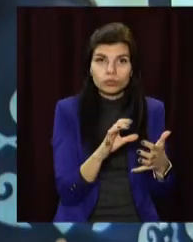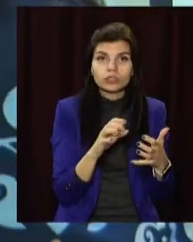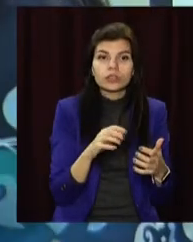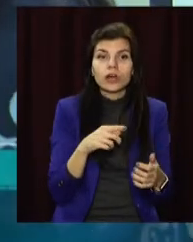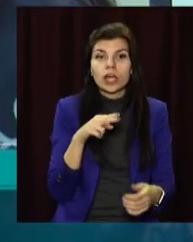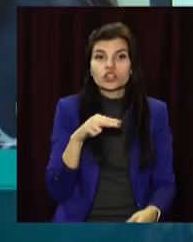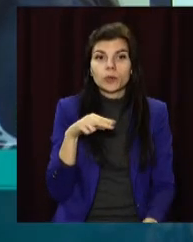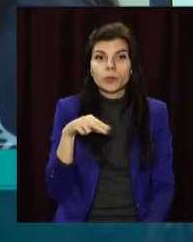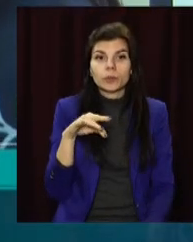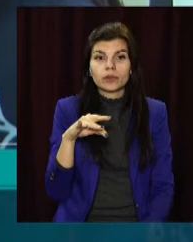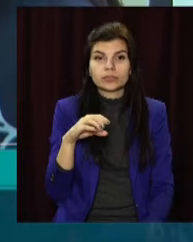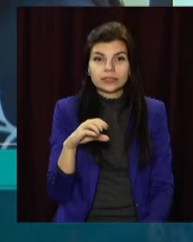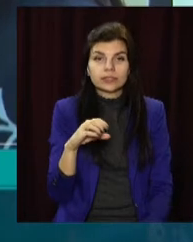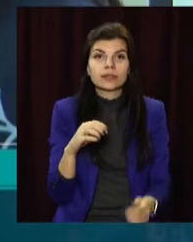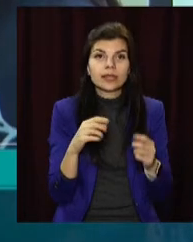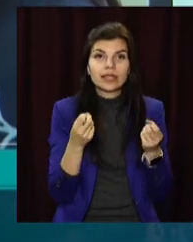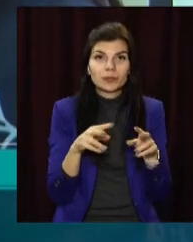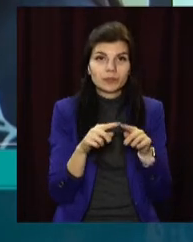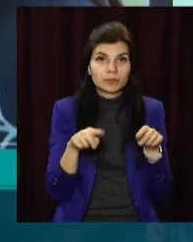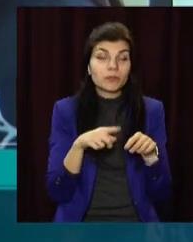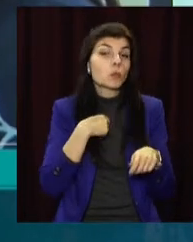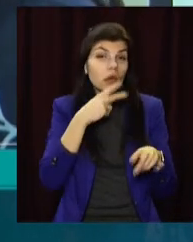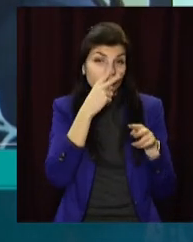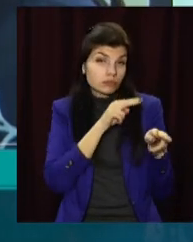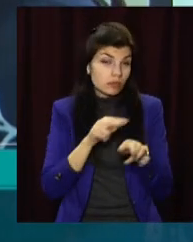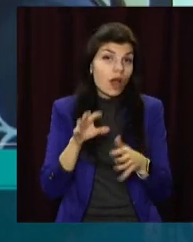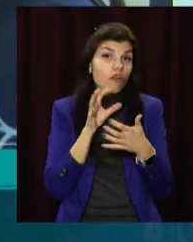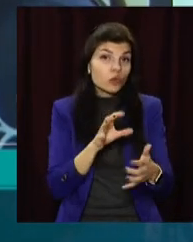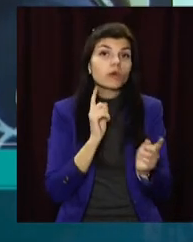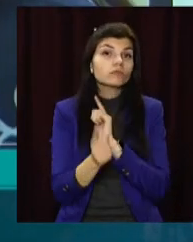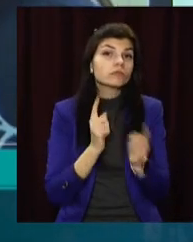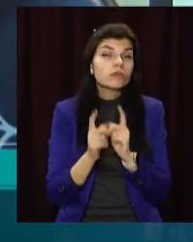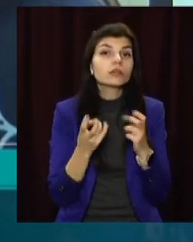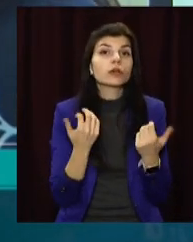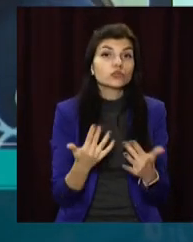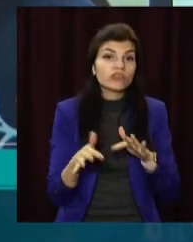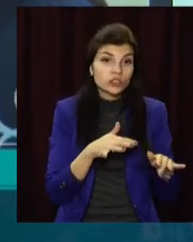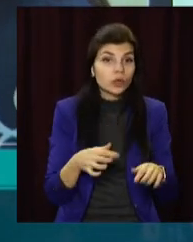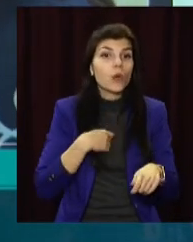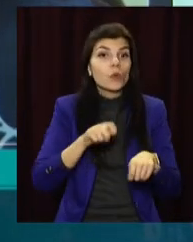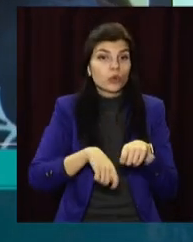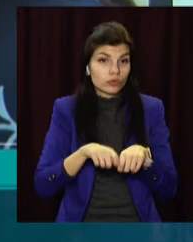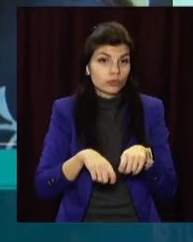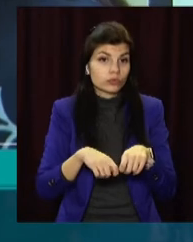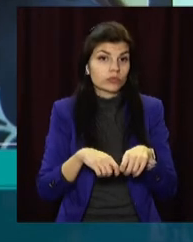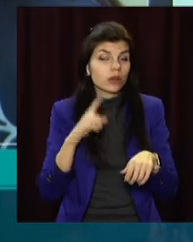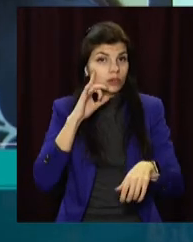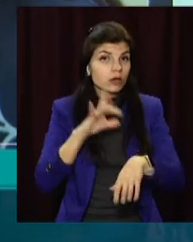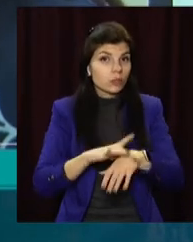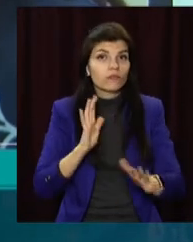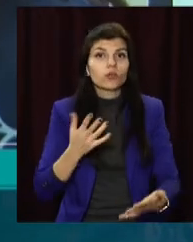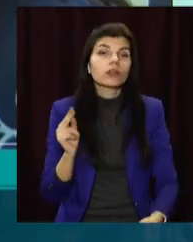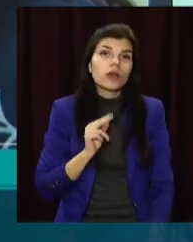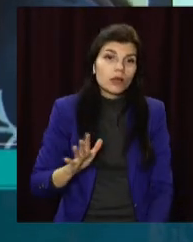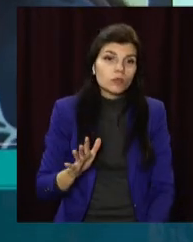В програмно-технічному комплексі ми відстежуємо рух автобусних маршрутів. Контролюємо їх, виявляємо